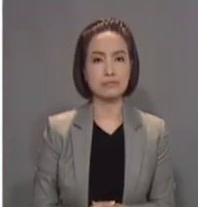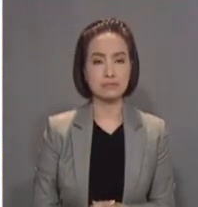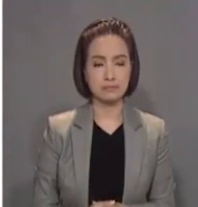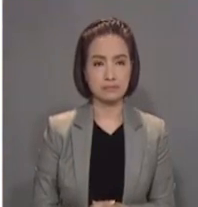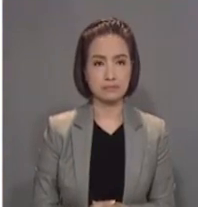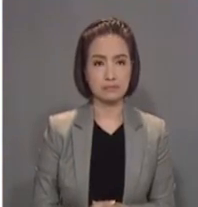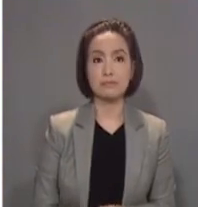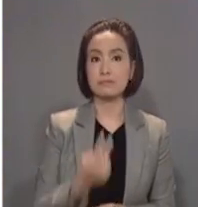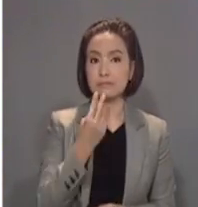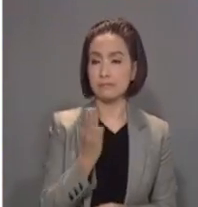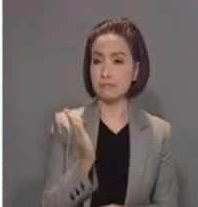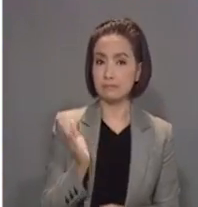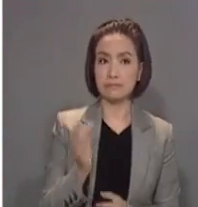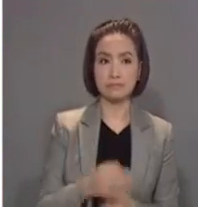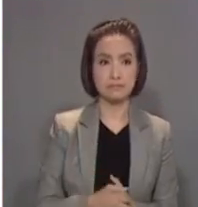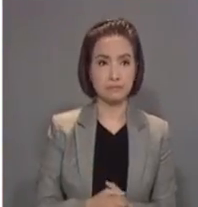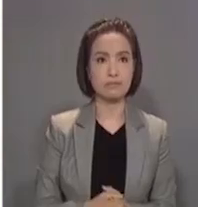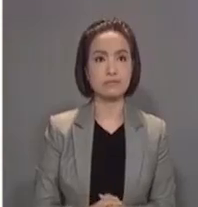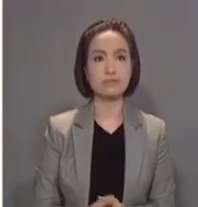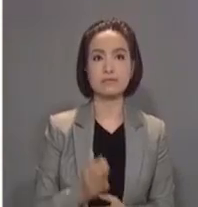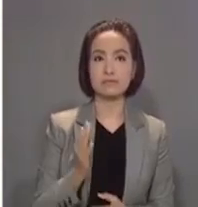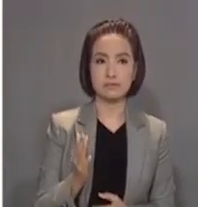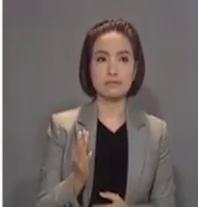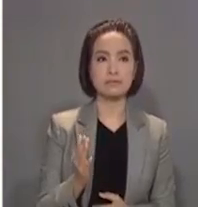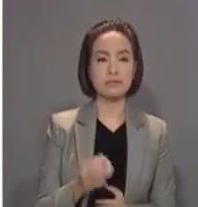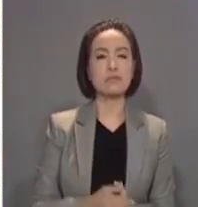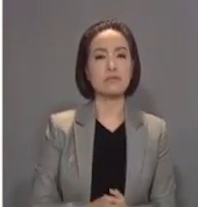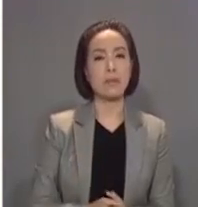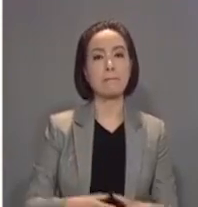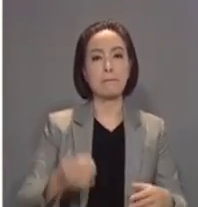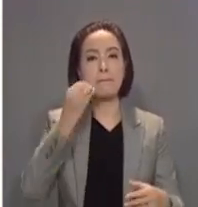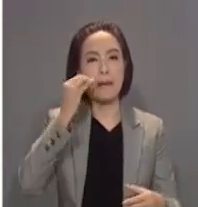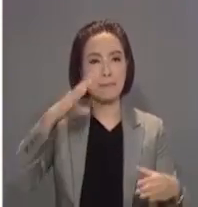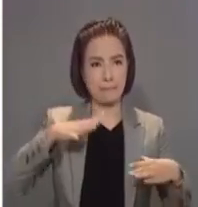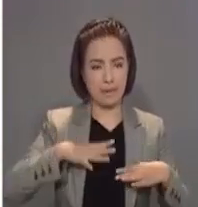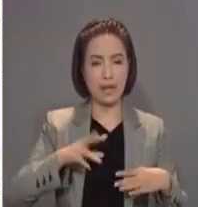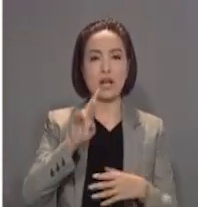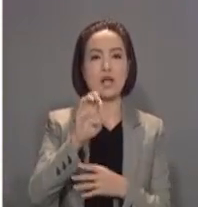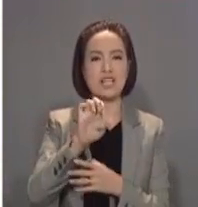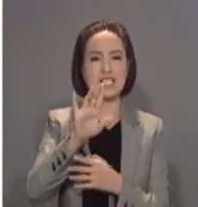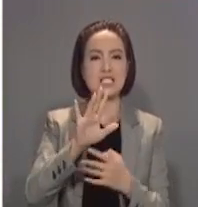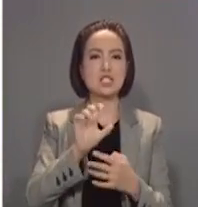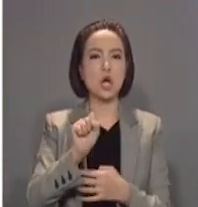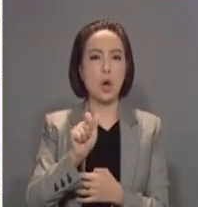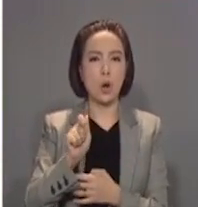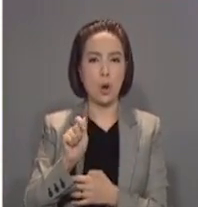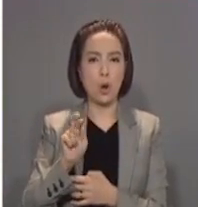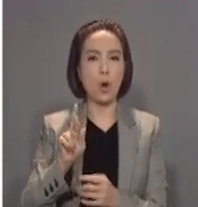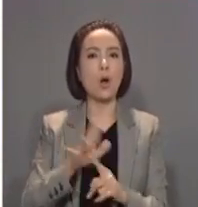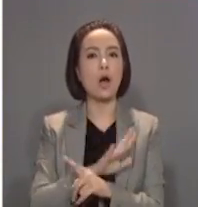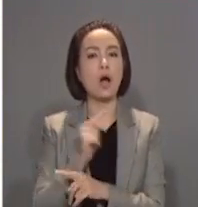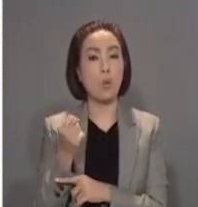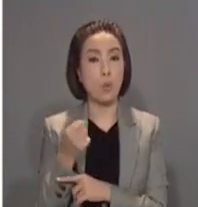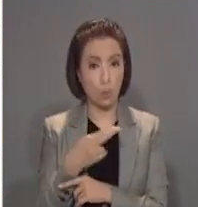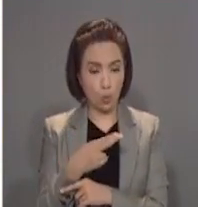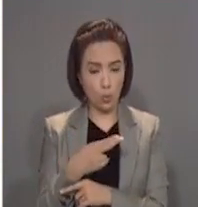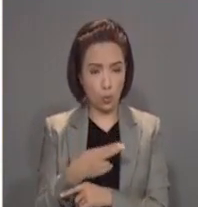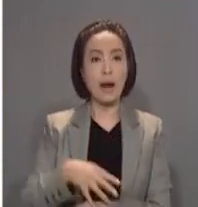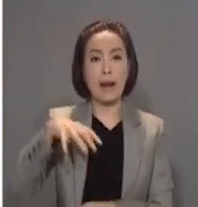ครับพื้นที่ที่เห็นอยู่ข้างหลังผมนี่ก็คือรังเย็นรีสอร์ทครับรอยต่ออำเภอภูเรือและอำเภอด่านซ้ายจังหวัดเลยครับซึ่งที่